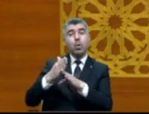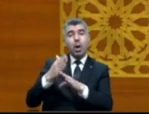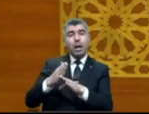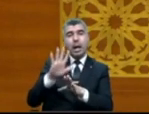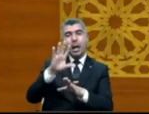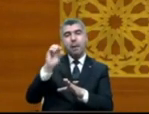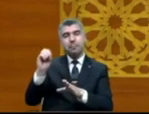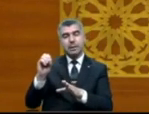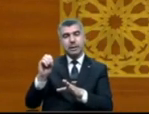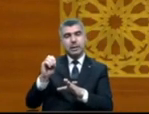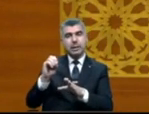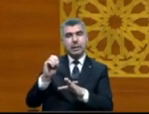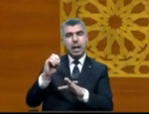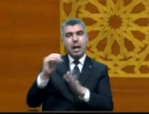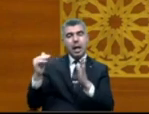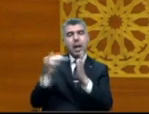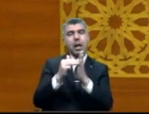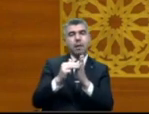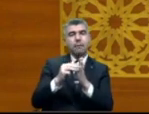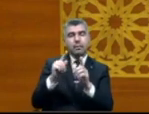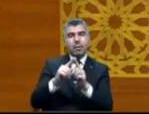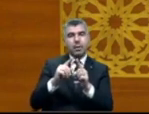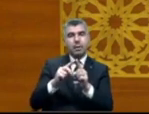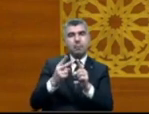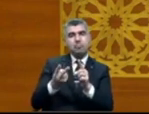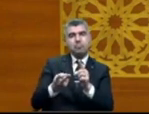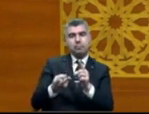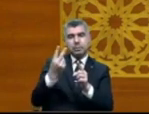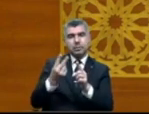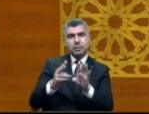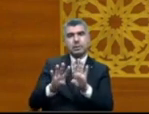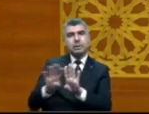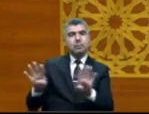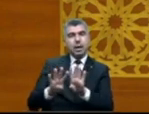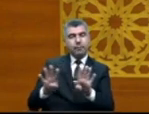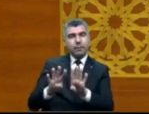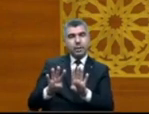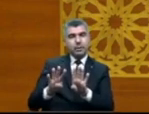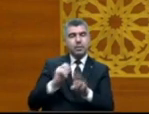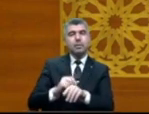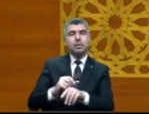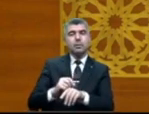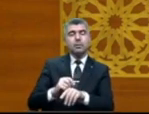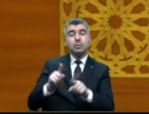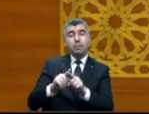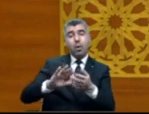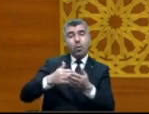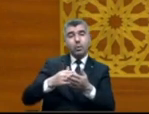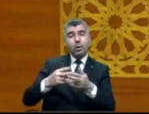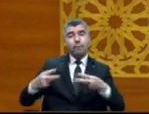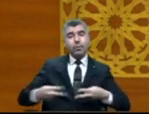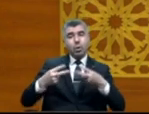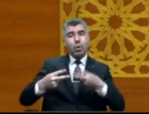50,000 هكتار بدعم ديال 1,280 درهم للهكتار. ما يخص الأسمدة، تزويد السوق الوطنية